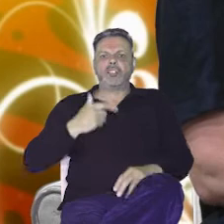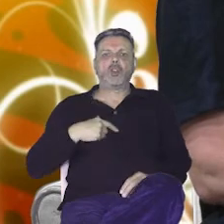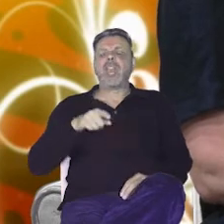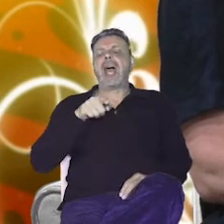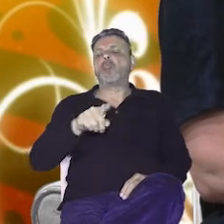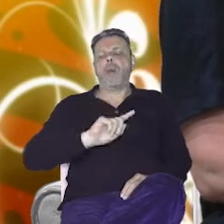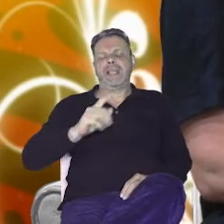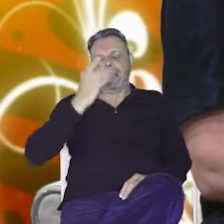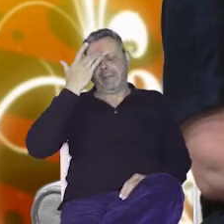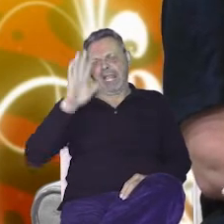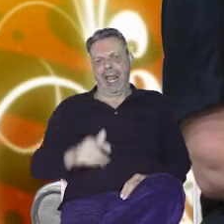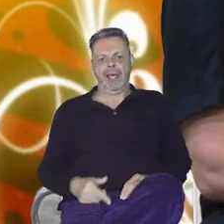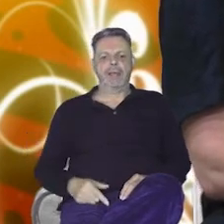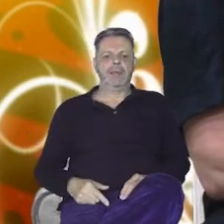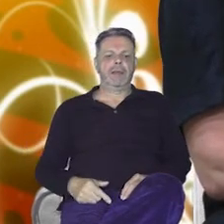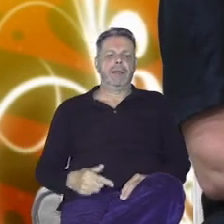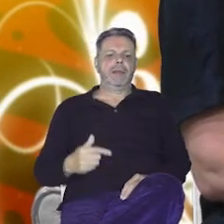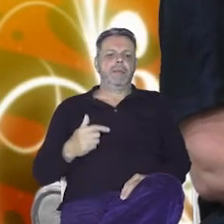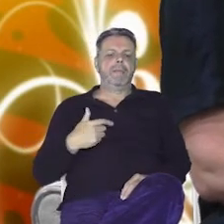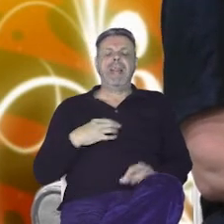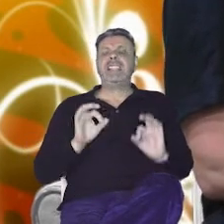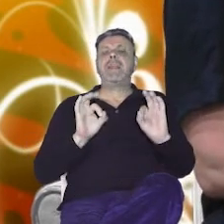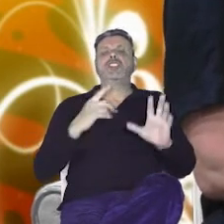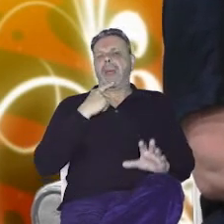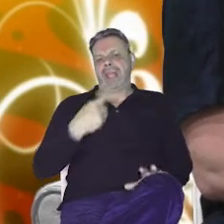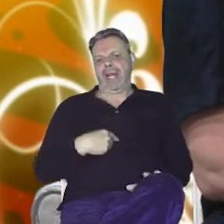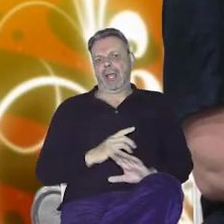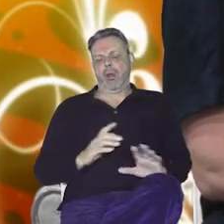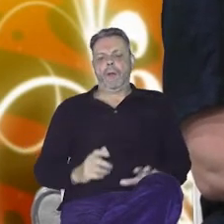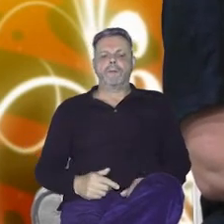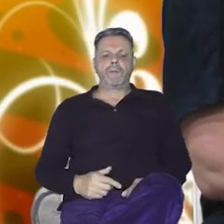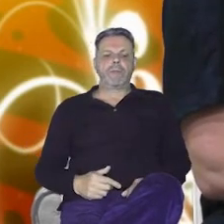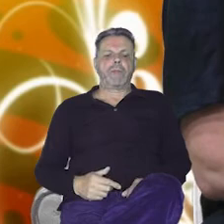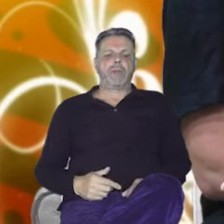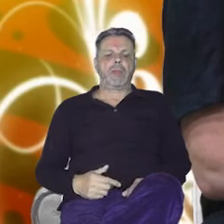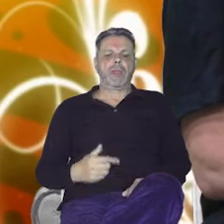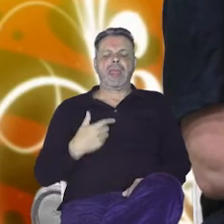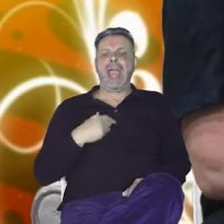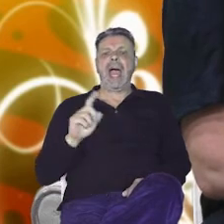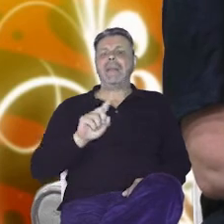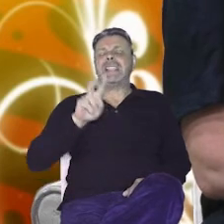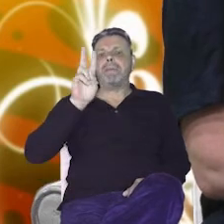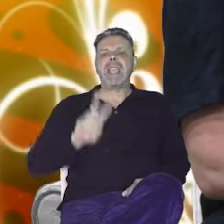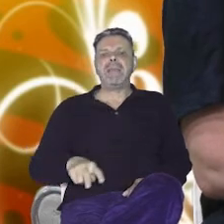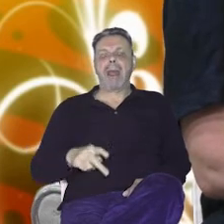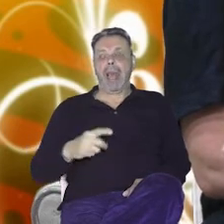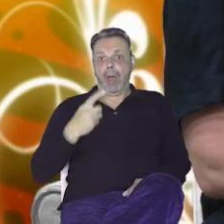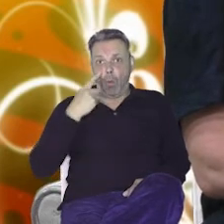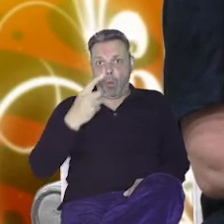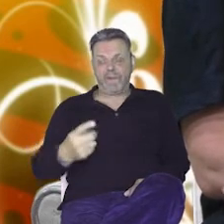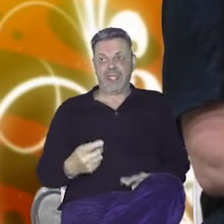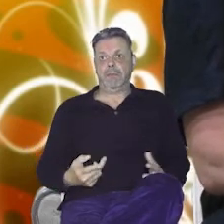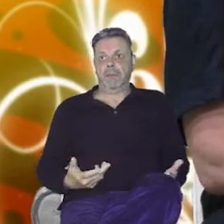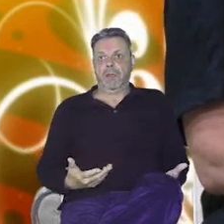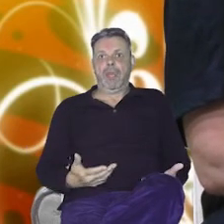znala. Što se meni apsolutno ništa nije govorilo. Što ja nisam imala uopće uvida, znači ja i kad